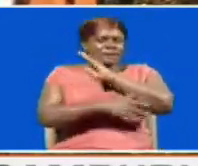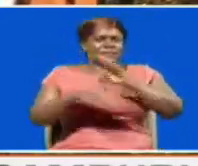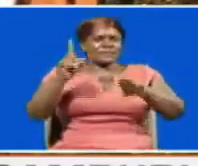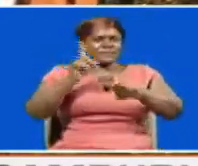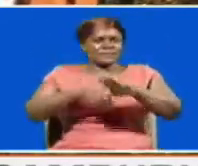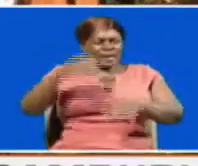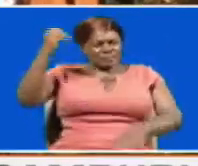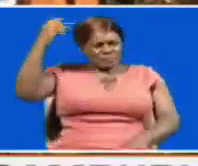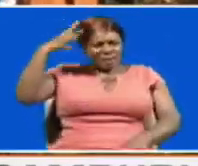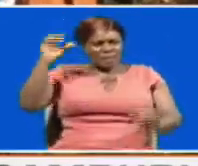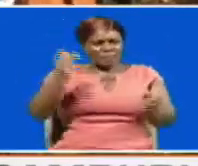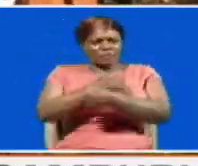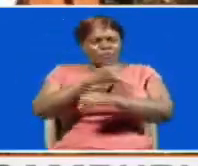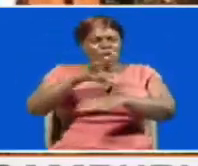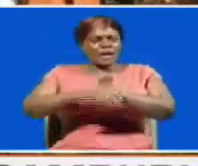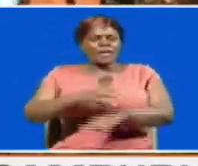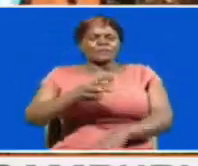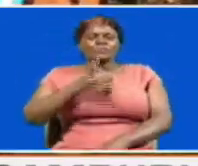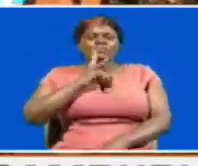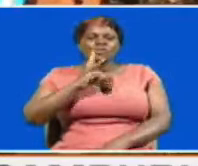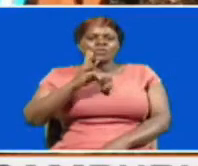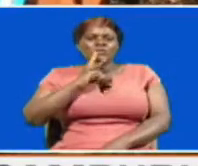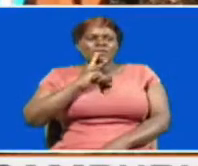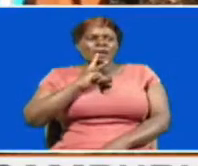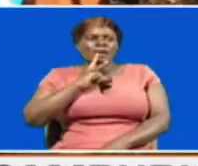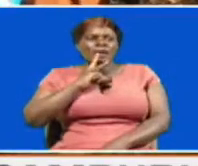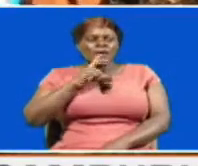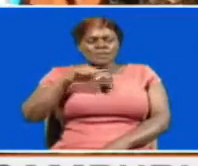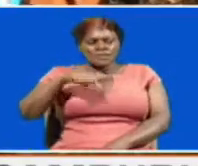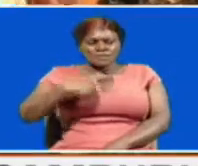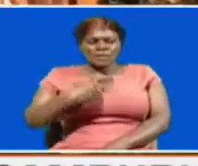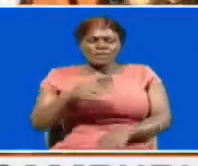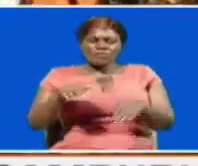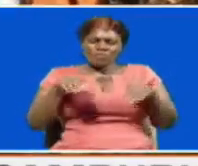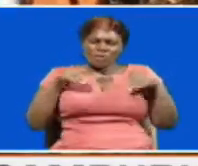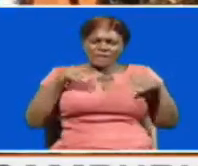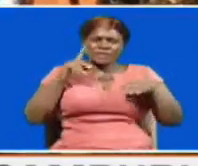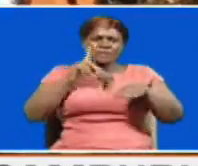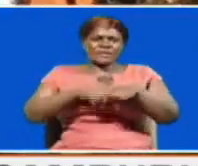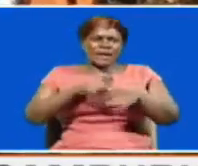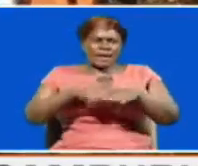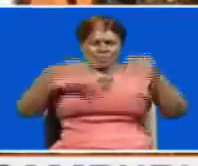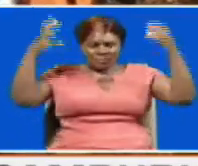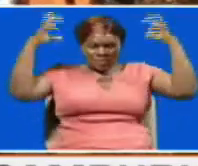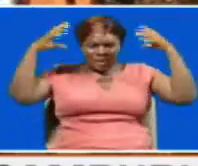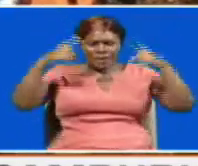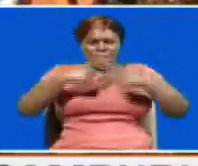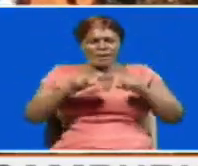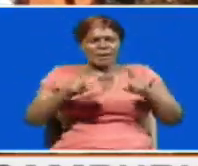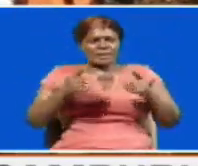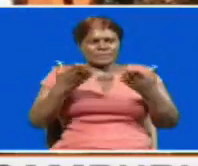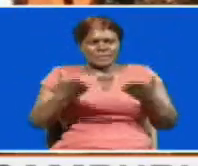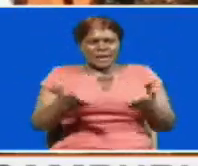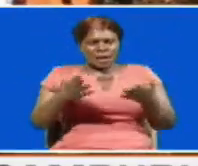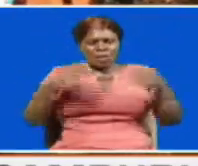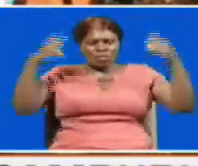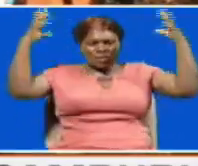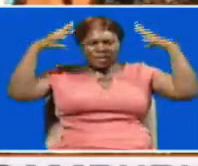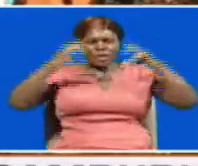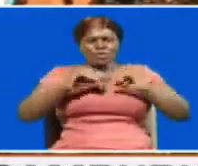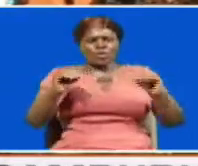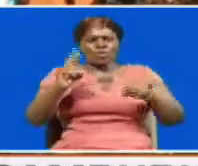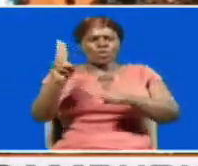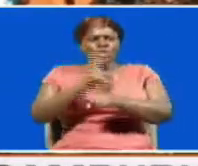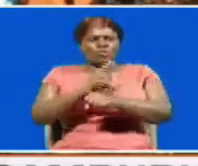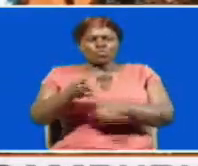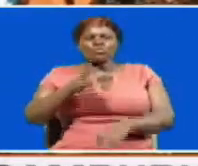wakati ya jua kabisa huwezi pata maji. Sasa itabidi tu ngoje mpaka ile siku mvua itanyesha, lakini mboga ili isikauke itabidi